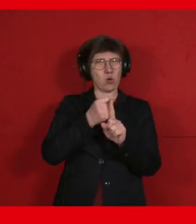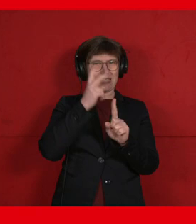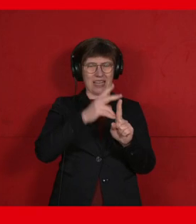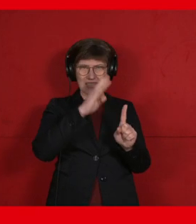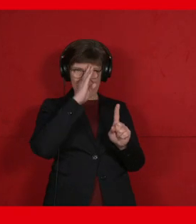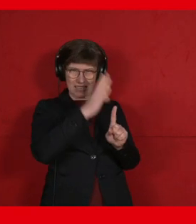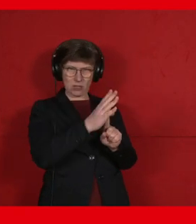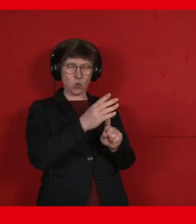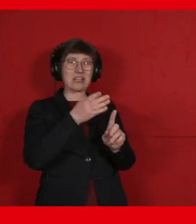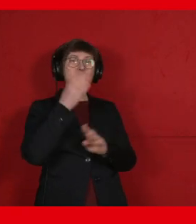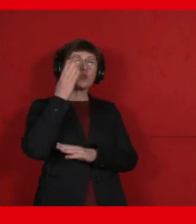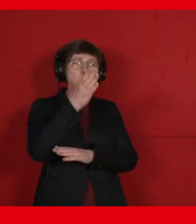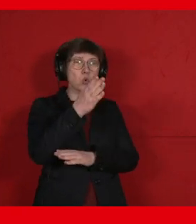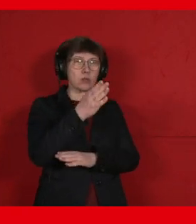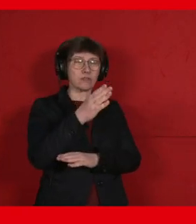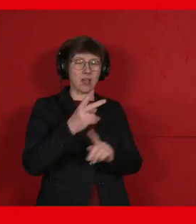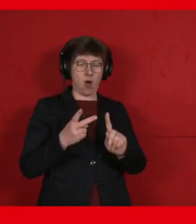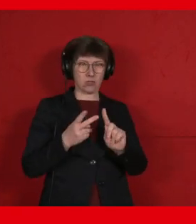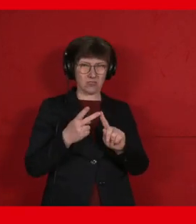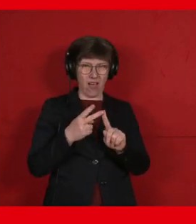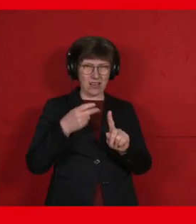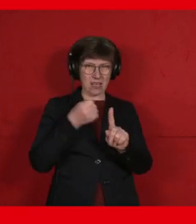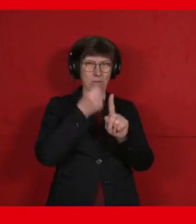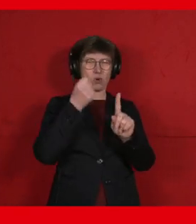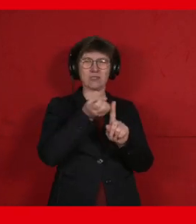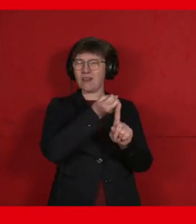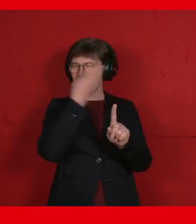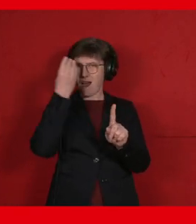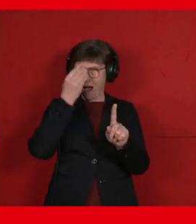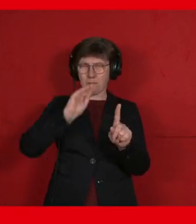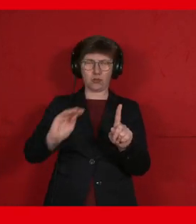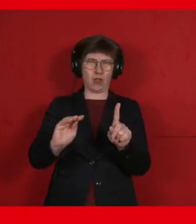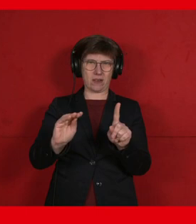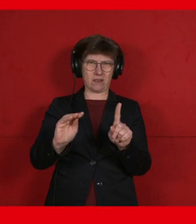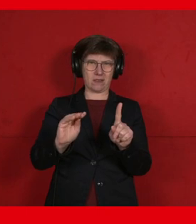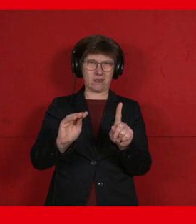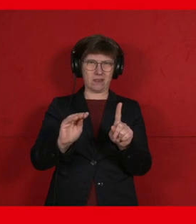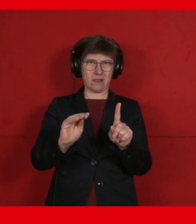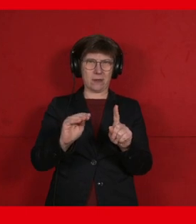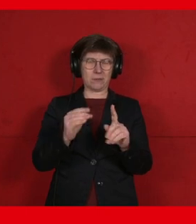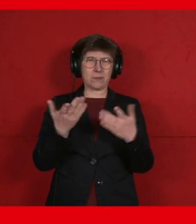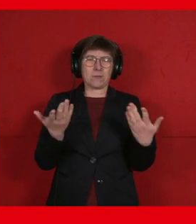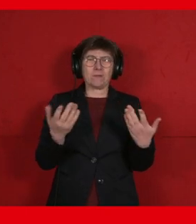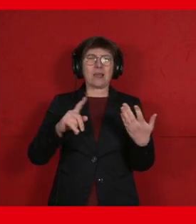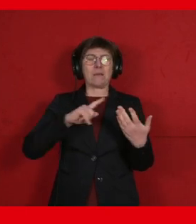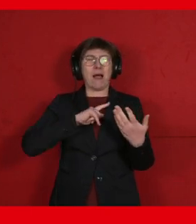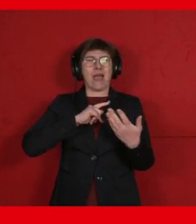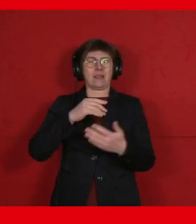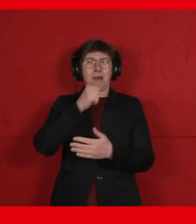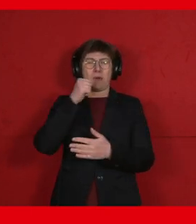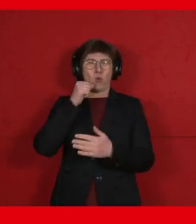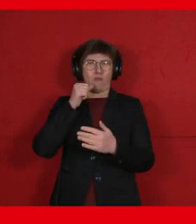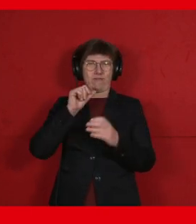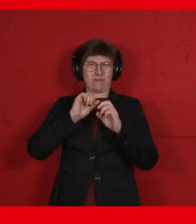richtige Richtung gehen, in die Zukunft, aber eben auch, dass sie eine klare Ansage sind. Ich habe mein eigenes